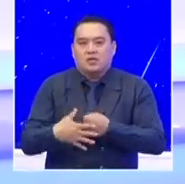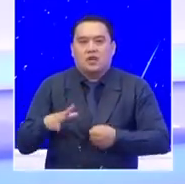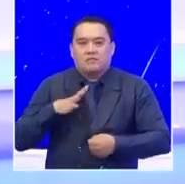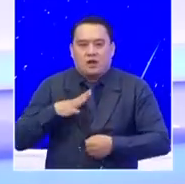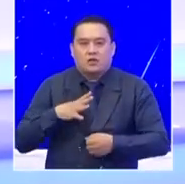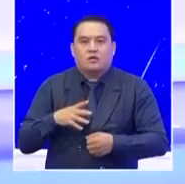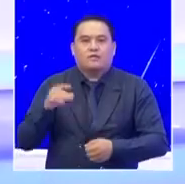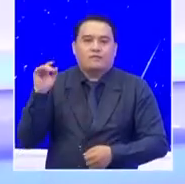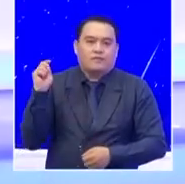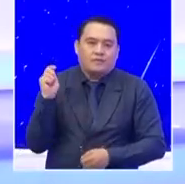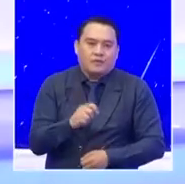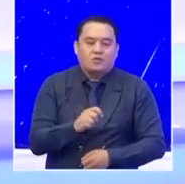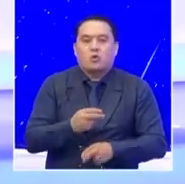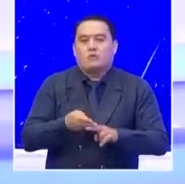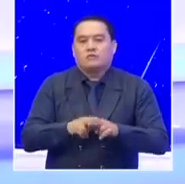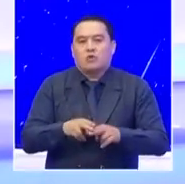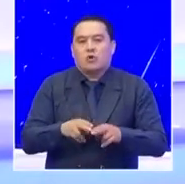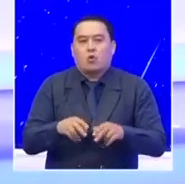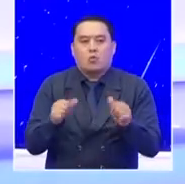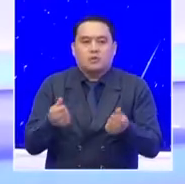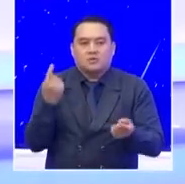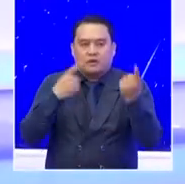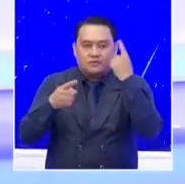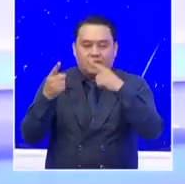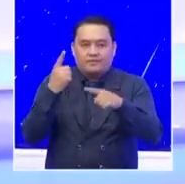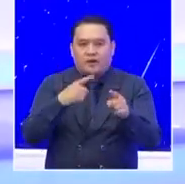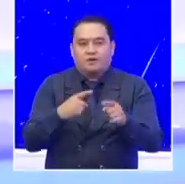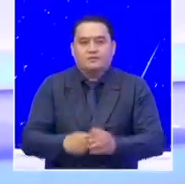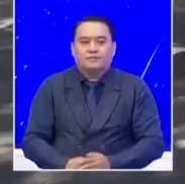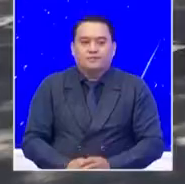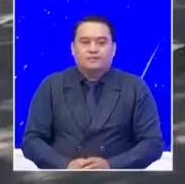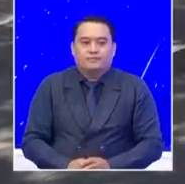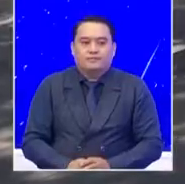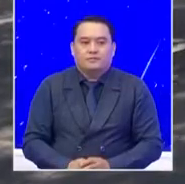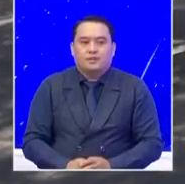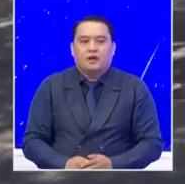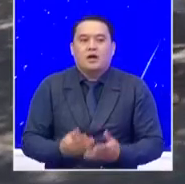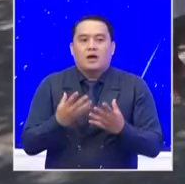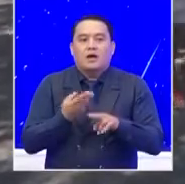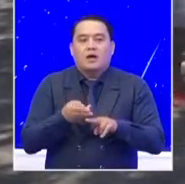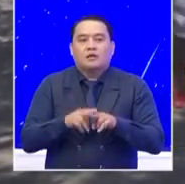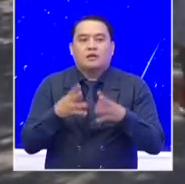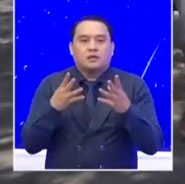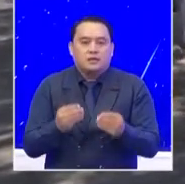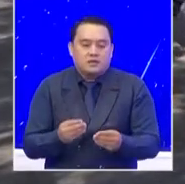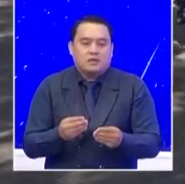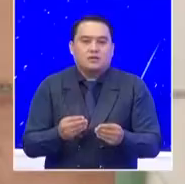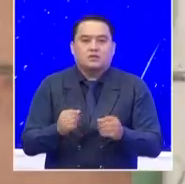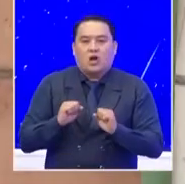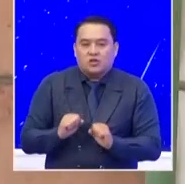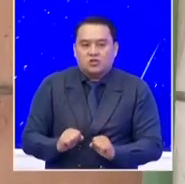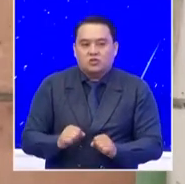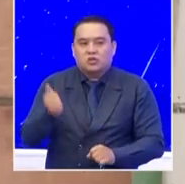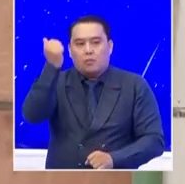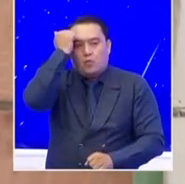«Байтерек» навестили своих воспитанников в образах сказочных персонажей. Это день защиты для 7-летней Дельфирузы